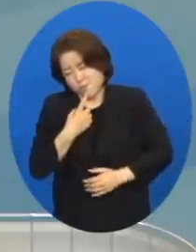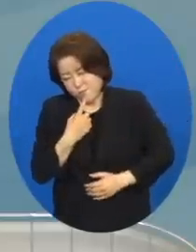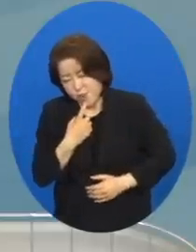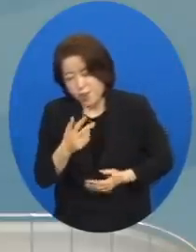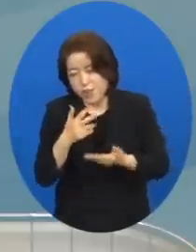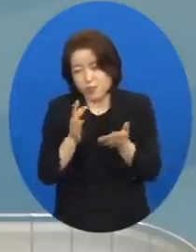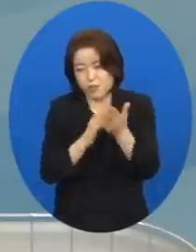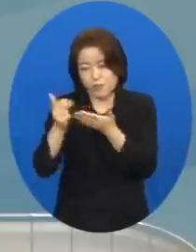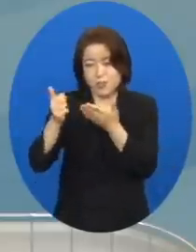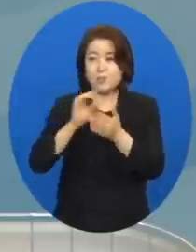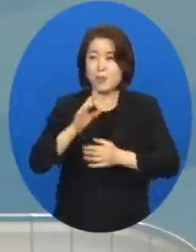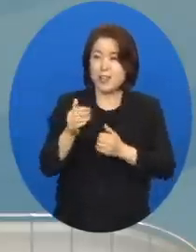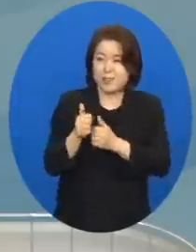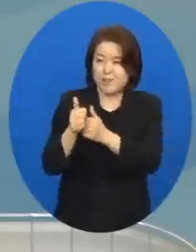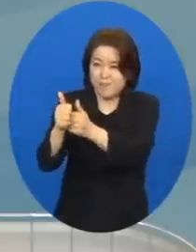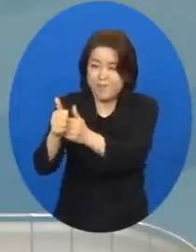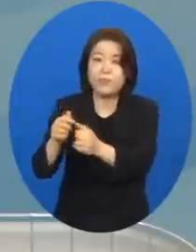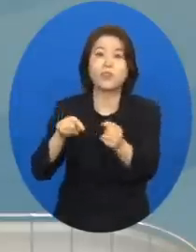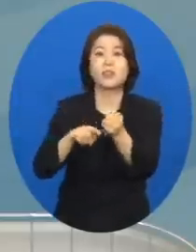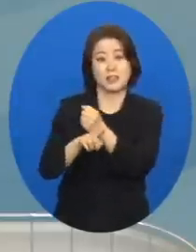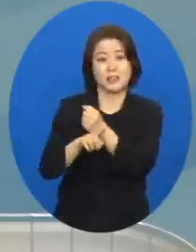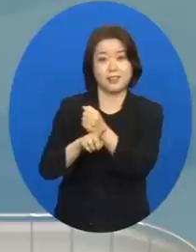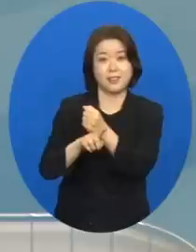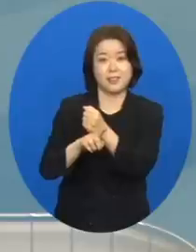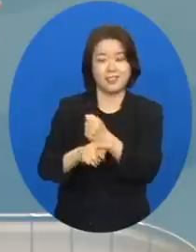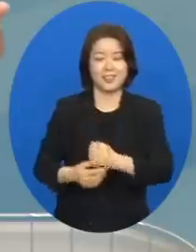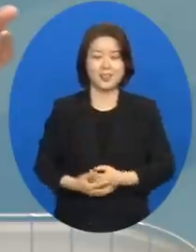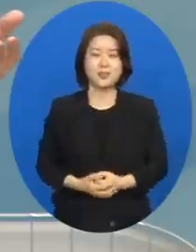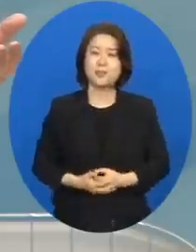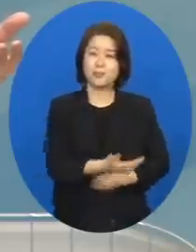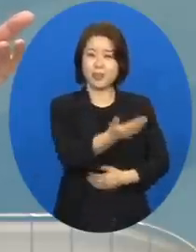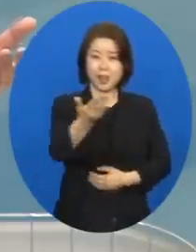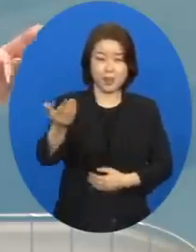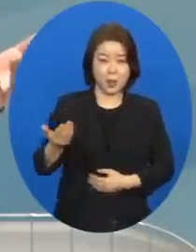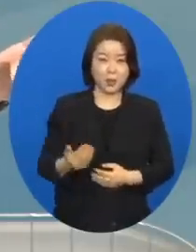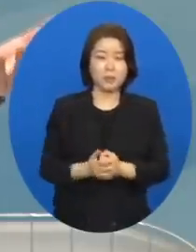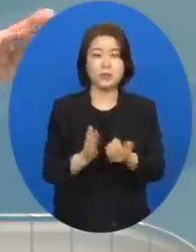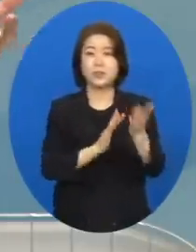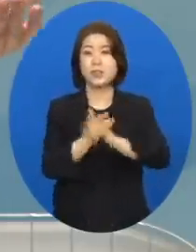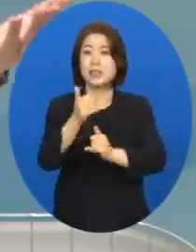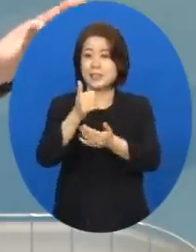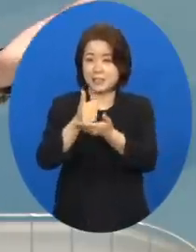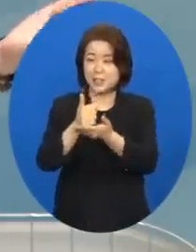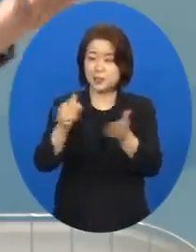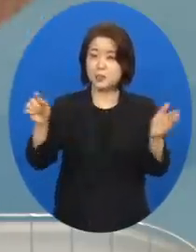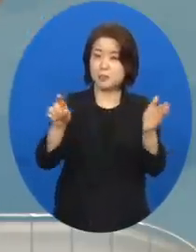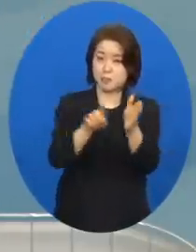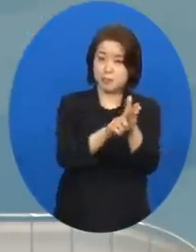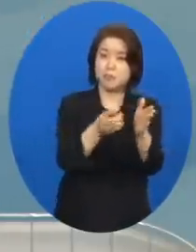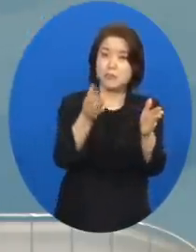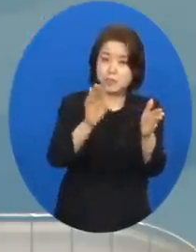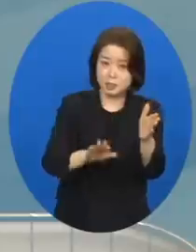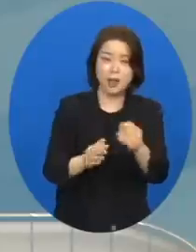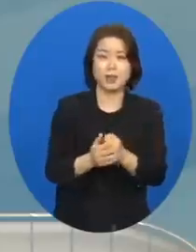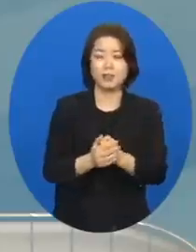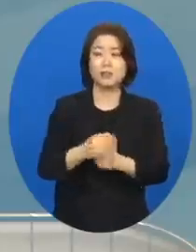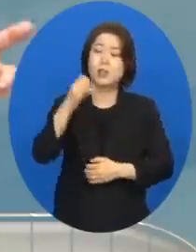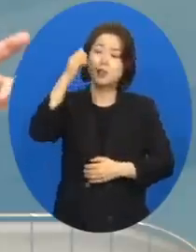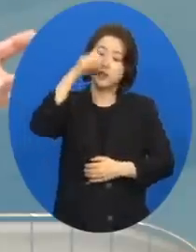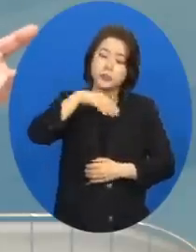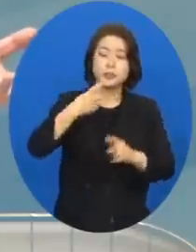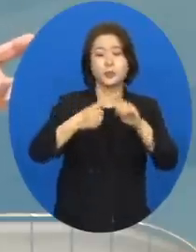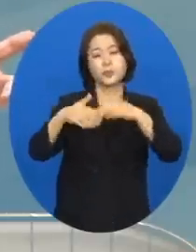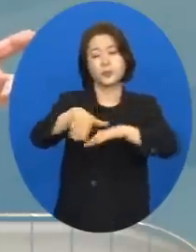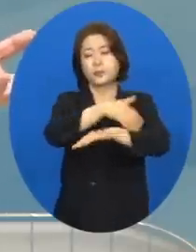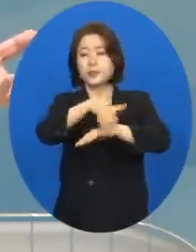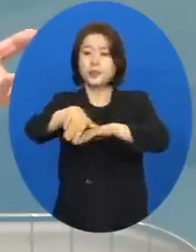존재라 그런 뜻입니다. 자, 여러분들은 예수님을 믿어도 그저 교회 다니니까